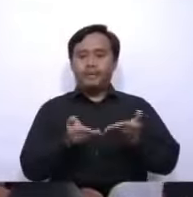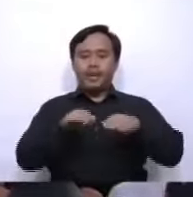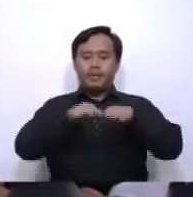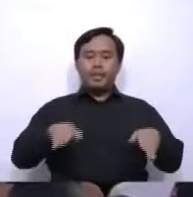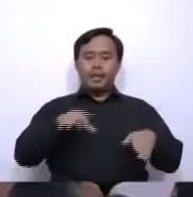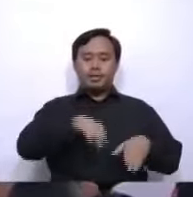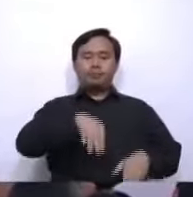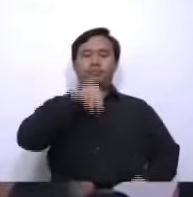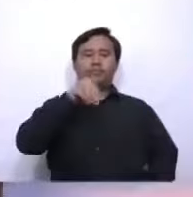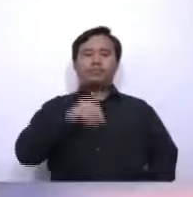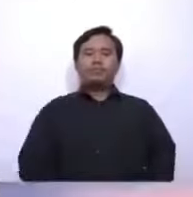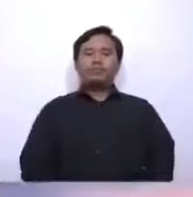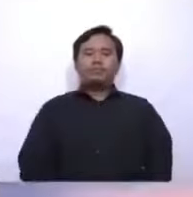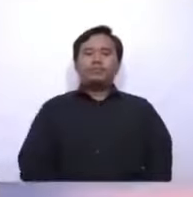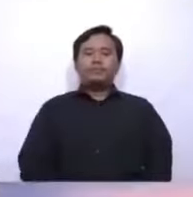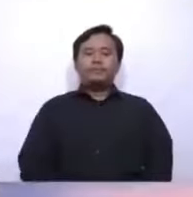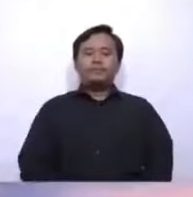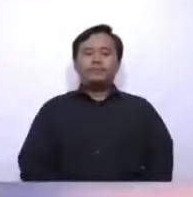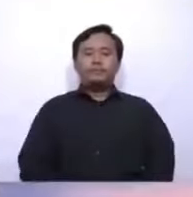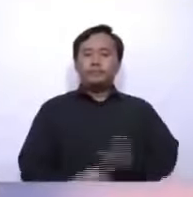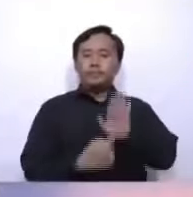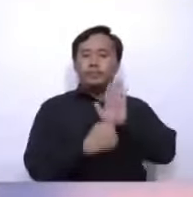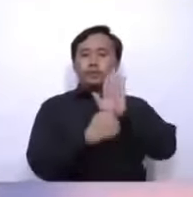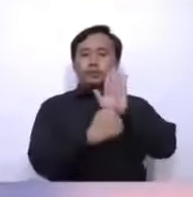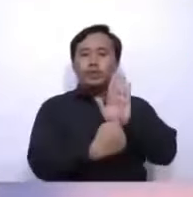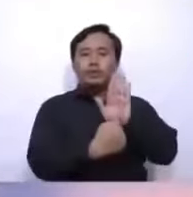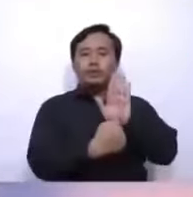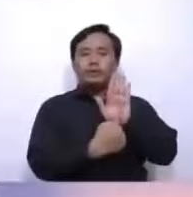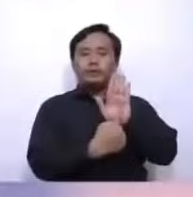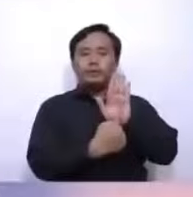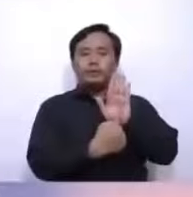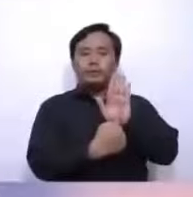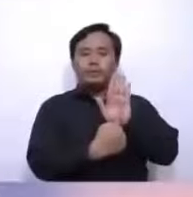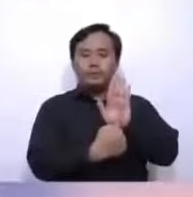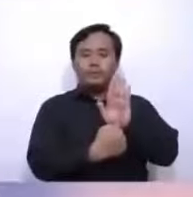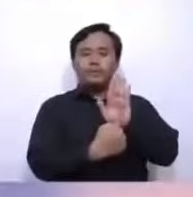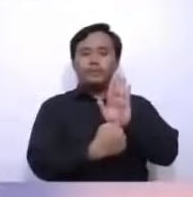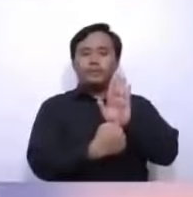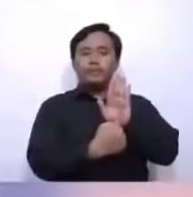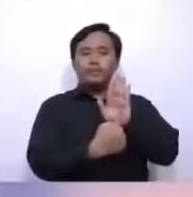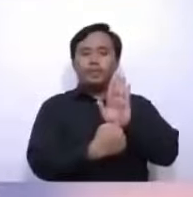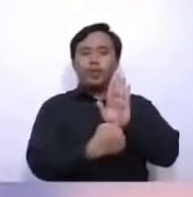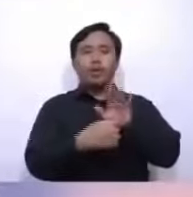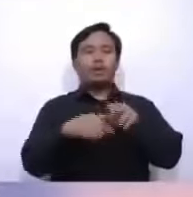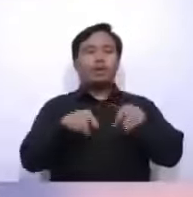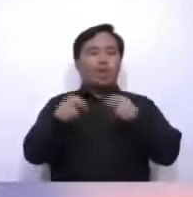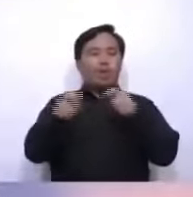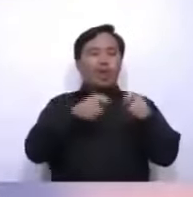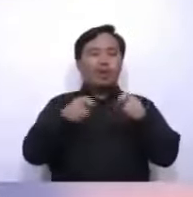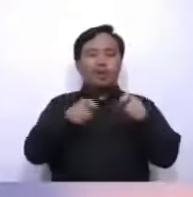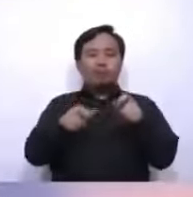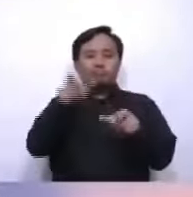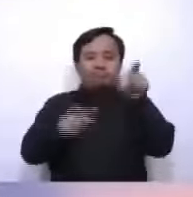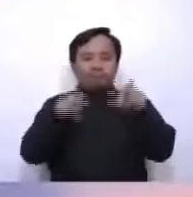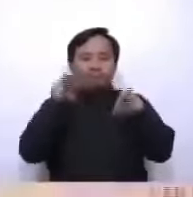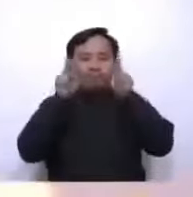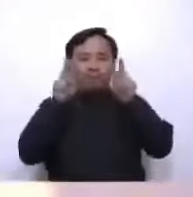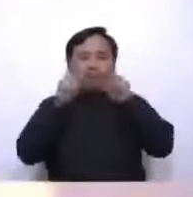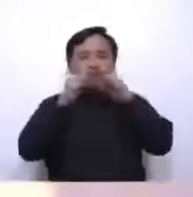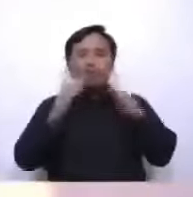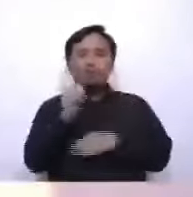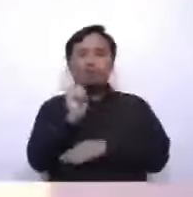belakang meja. Mohon ditunjukkan. Silakan diambil. Mohon ditunjukkan ke moderator dan juga hadirin serta pemirsa di